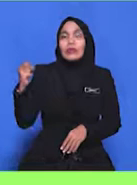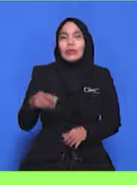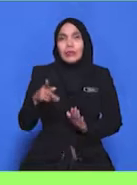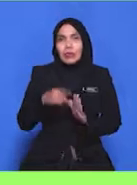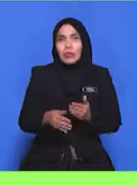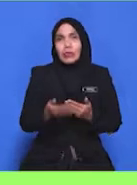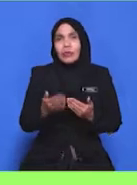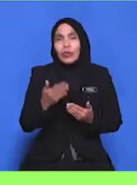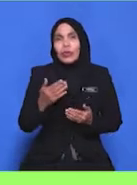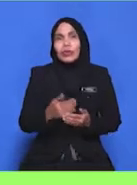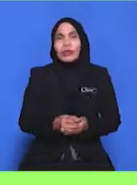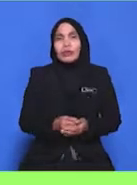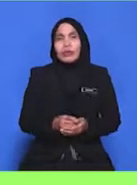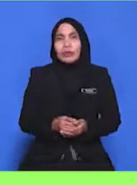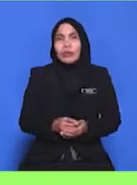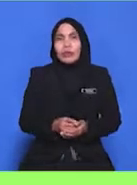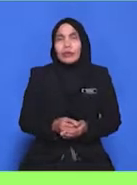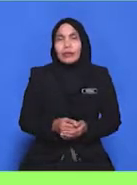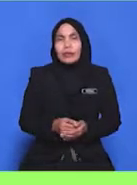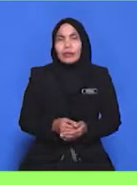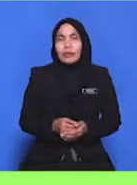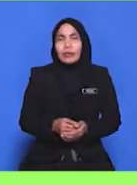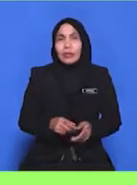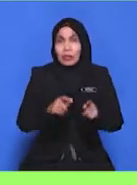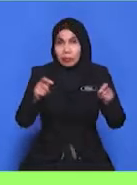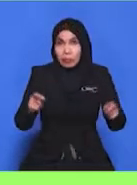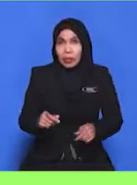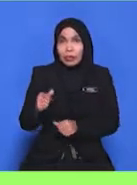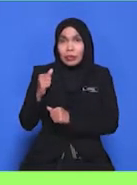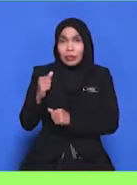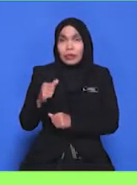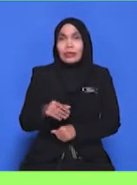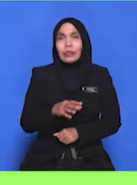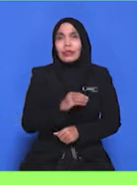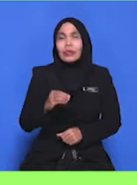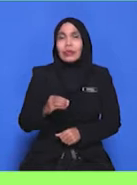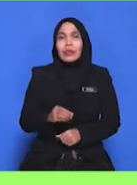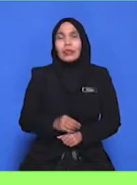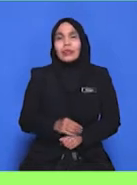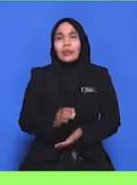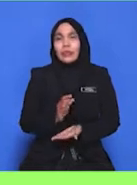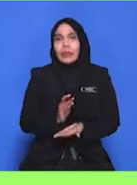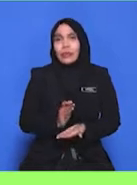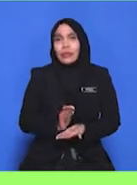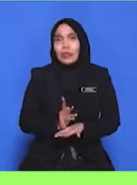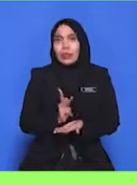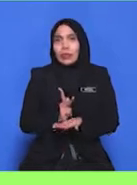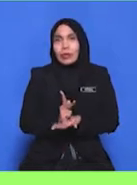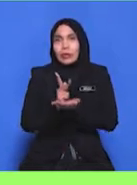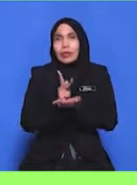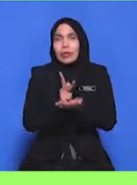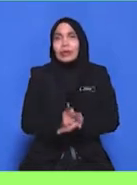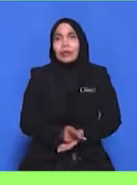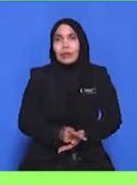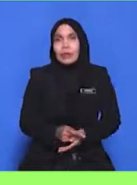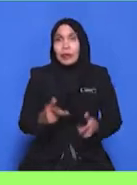perang yang dilengkapi dengan peralatan perang yang canggih. Adaptasi strategi peperangan dengan meniru